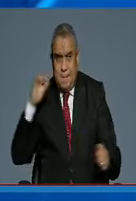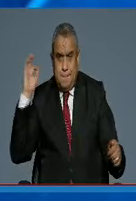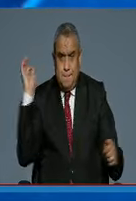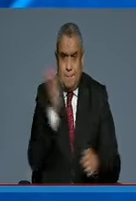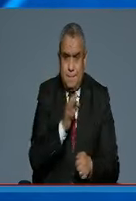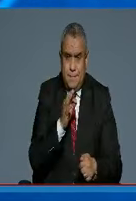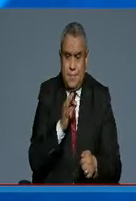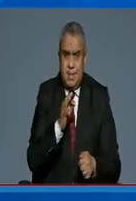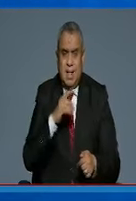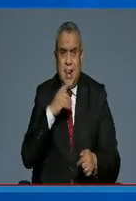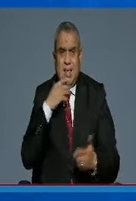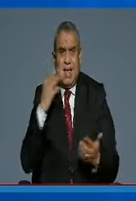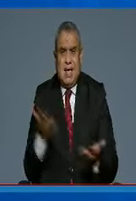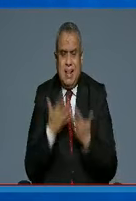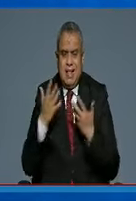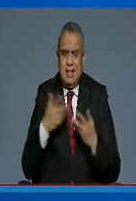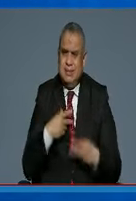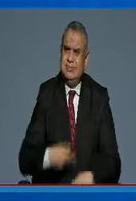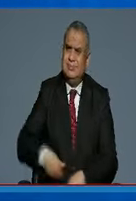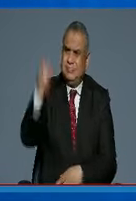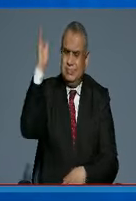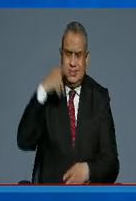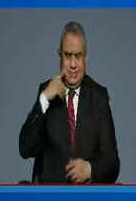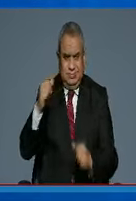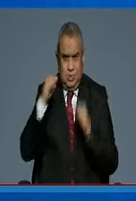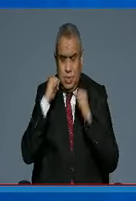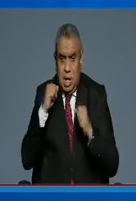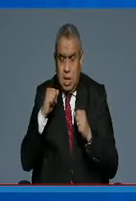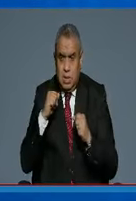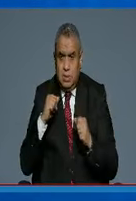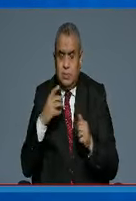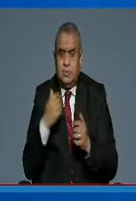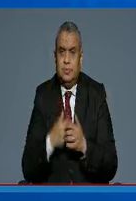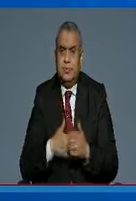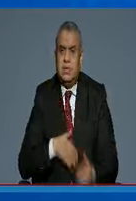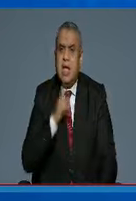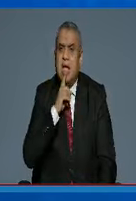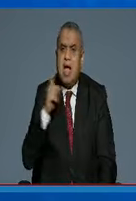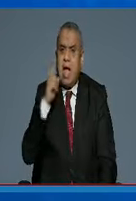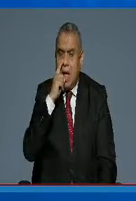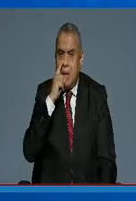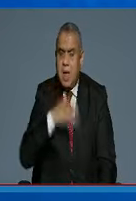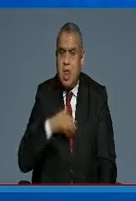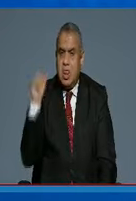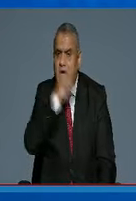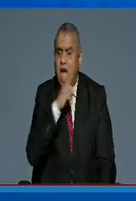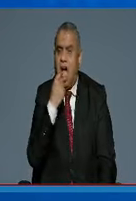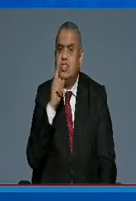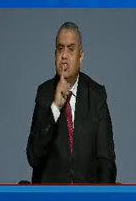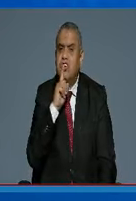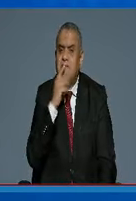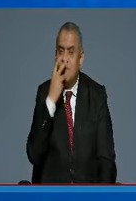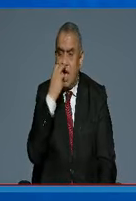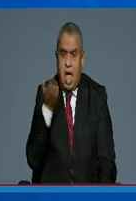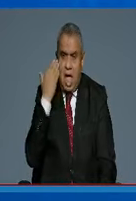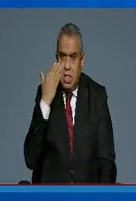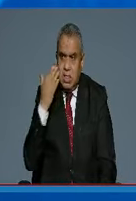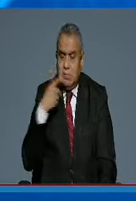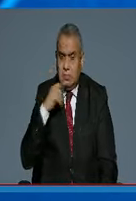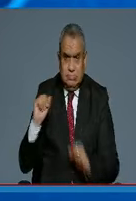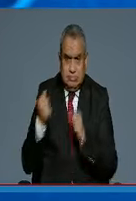بيمتع اللي بيقفش ويتضايق ايمن اشرف اتضايقت وهو لعيب جامد جدا وكل حاجه مش معايا